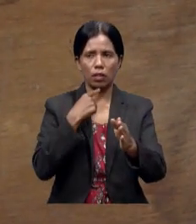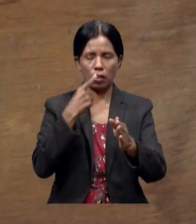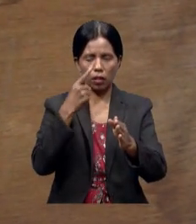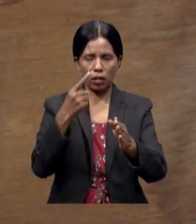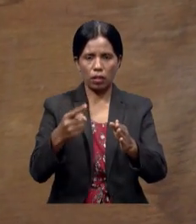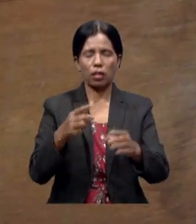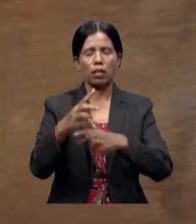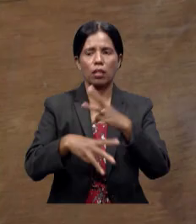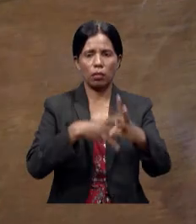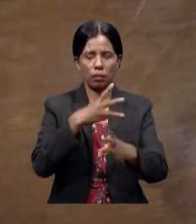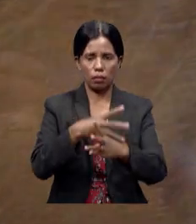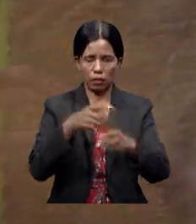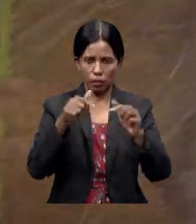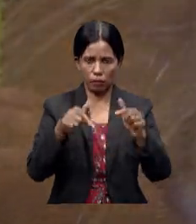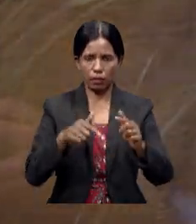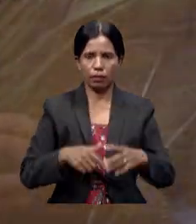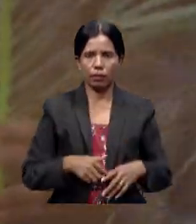nian.